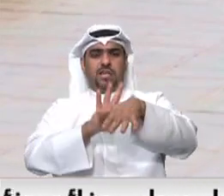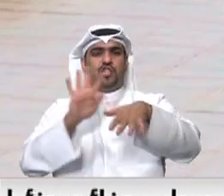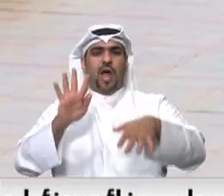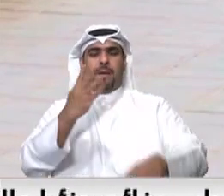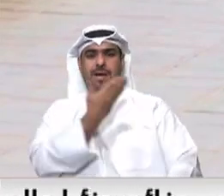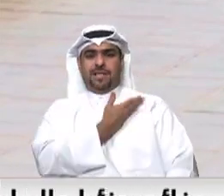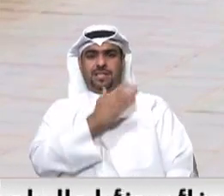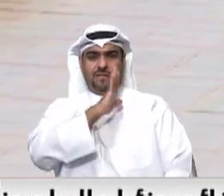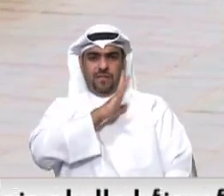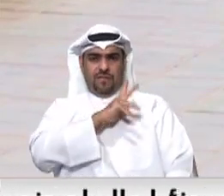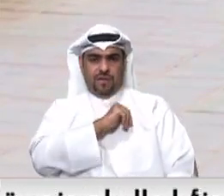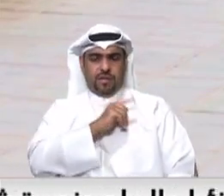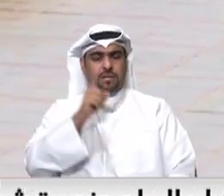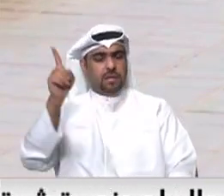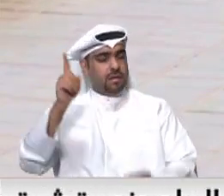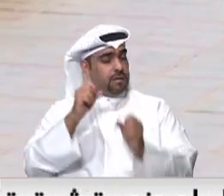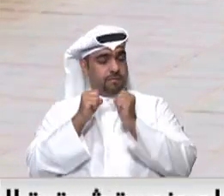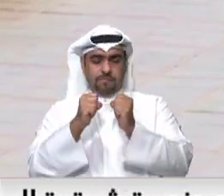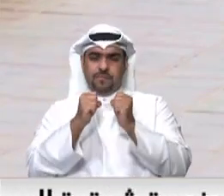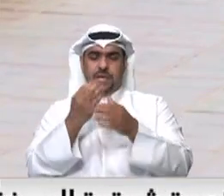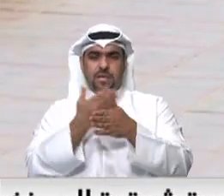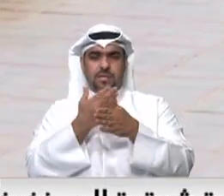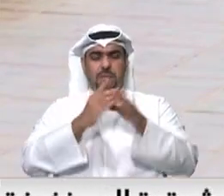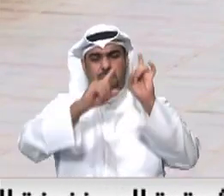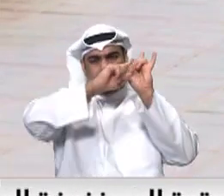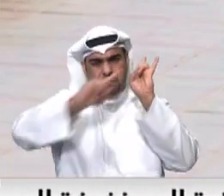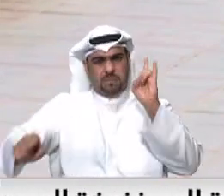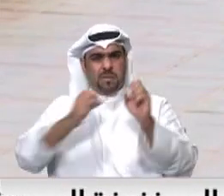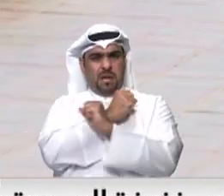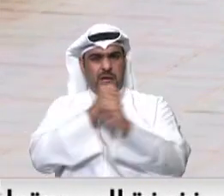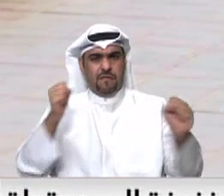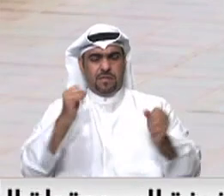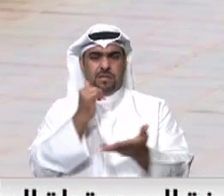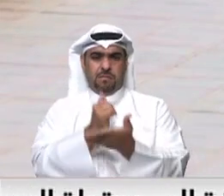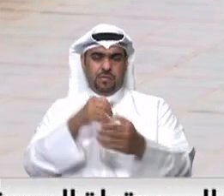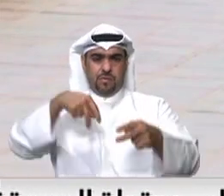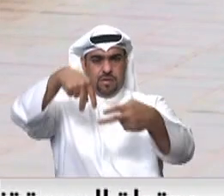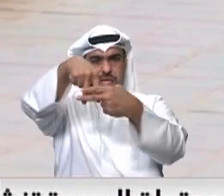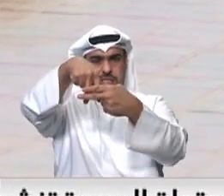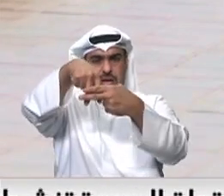أوضاعا مأساوية نتيجة المجازر الوحشية التي يقوم بها جيش الاحتلال